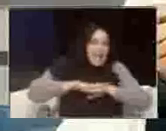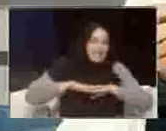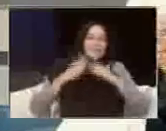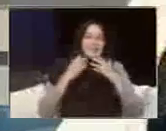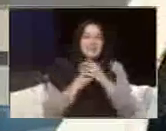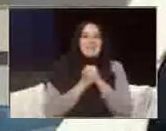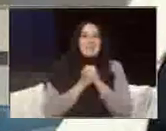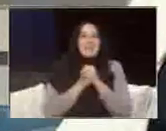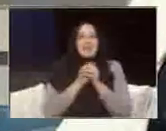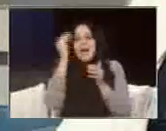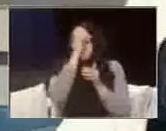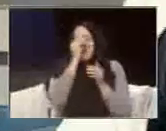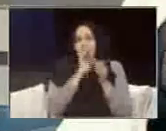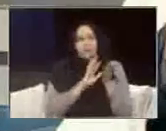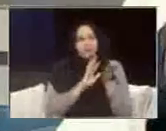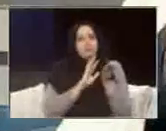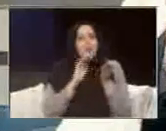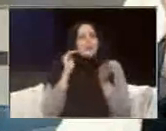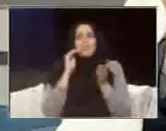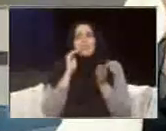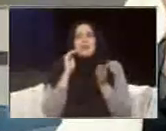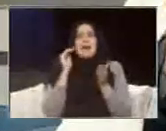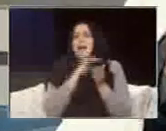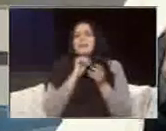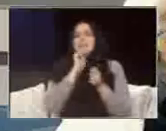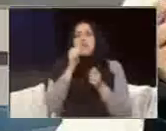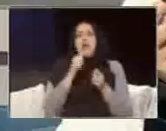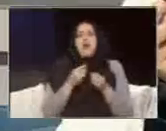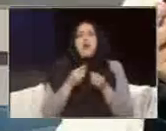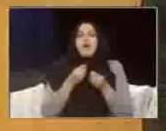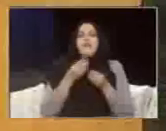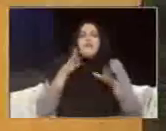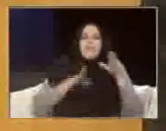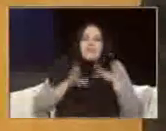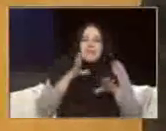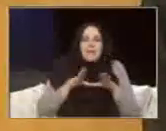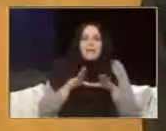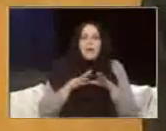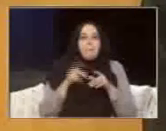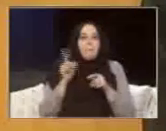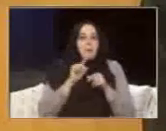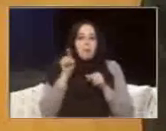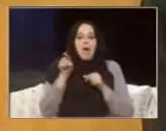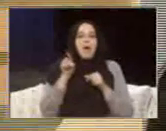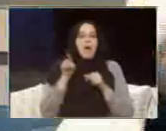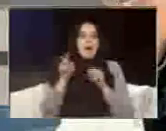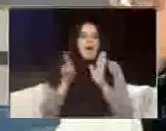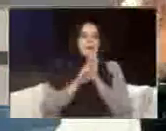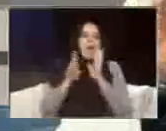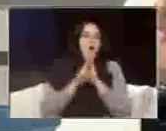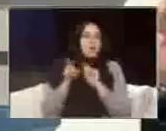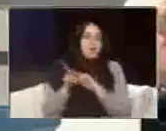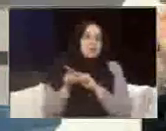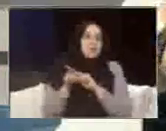يمر من مرحله المراهقه بلا ارهاق، موجودين لكن لا يقاس على هؤلاء